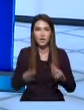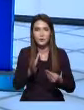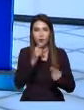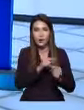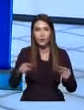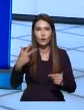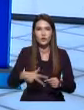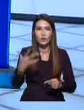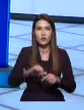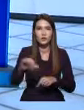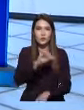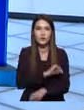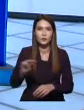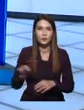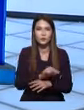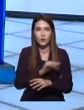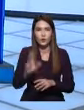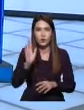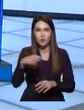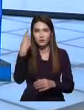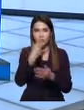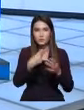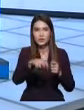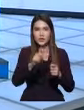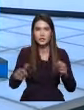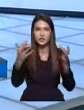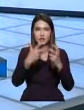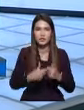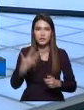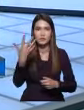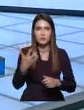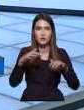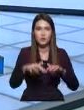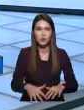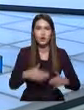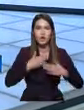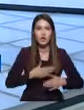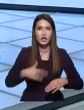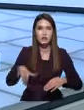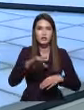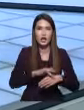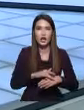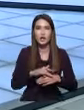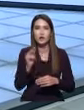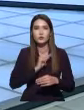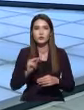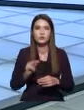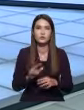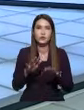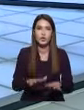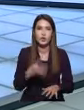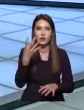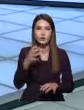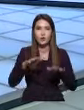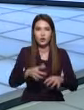35 шақырымнан астам жол жөнделді. Жеке инвесторлар есебінен 500 орынға лайықталған қалалық мешіттің құрылысы жүріп жатыр. 400 орындық